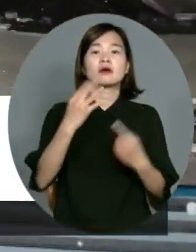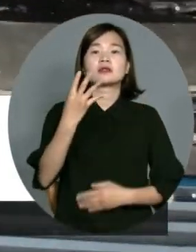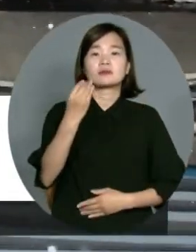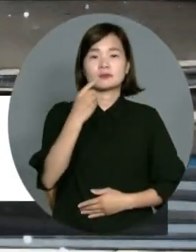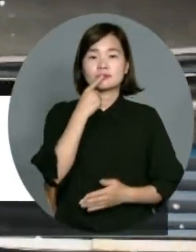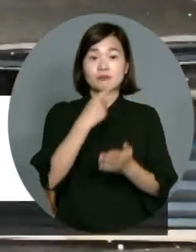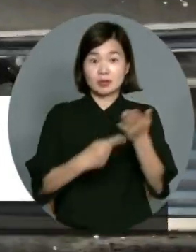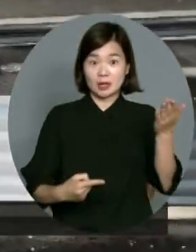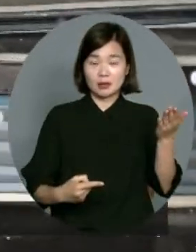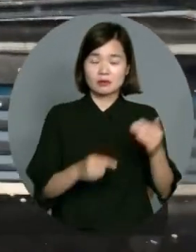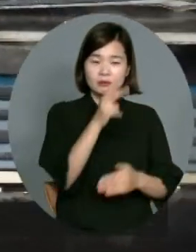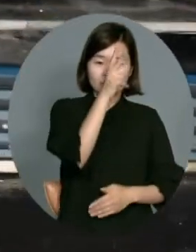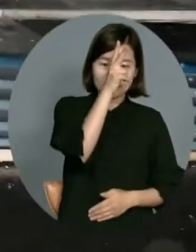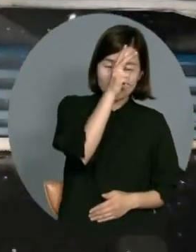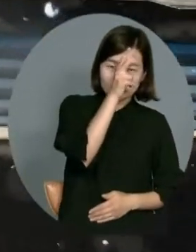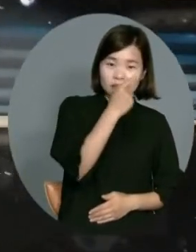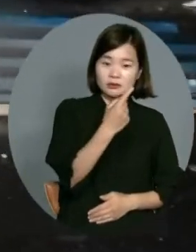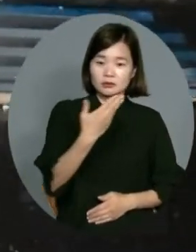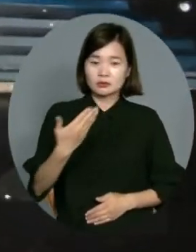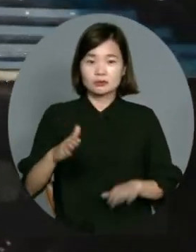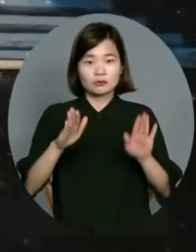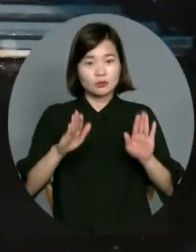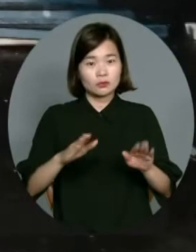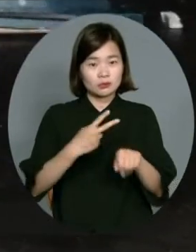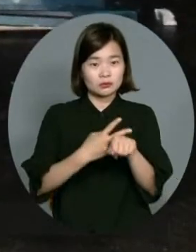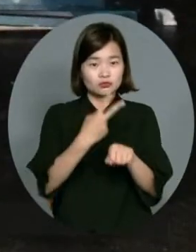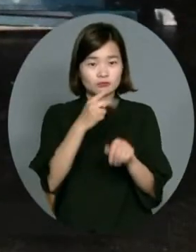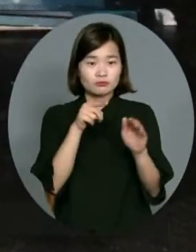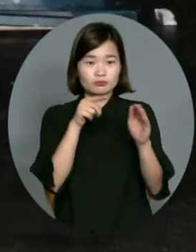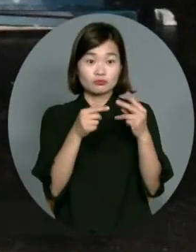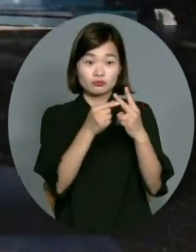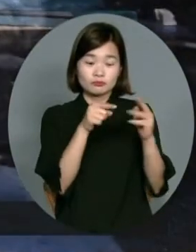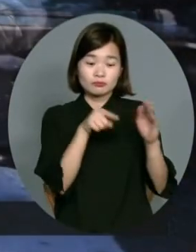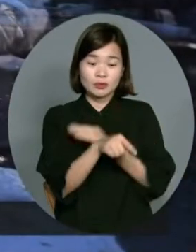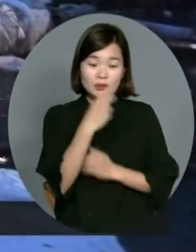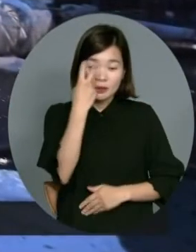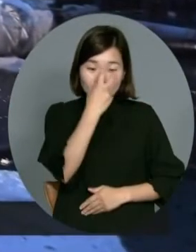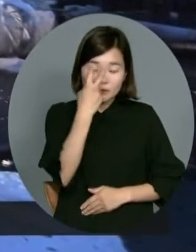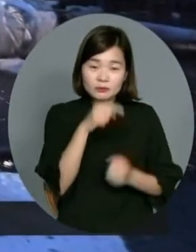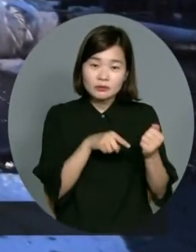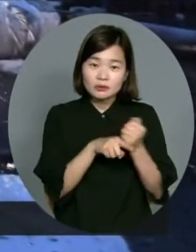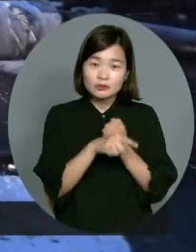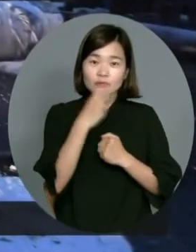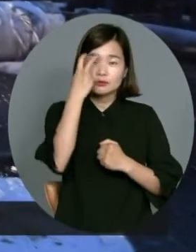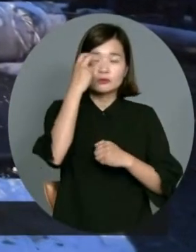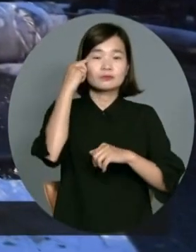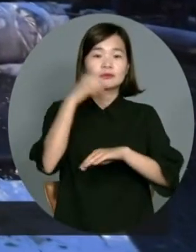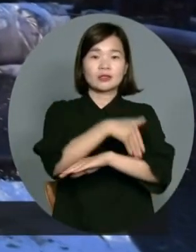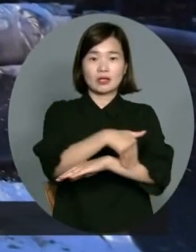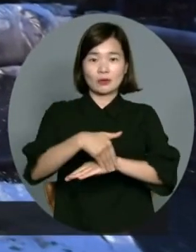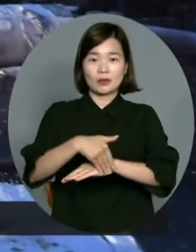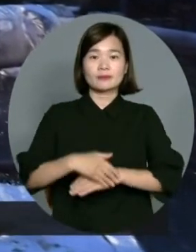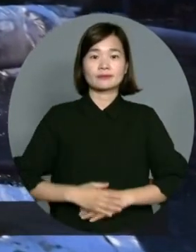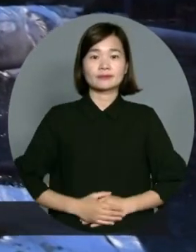경찰과 소방당국은 오늘 2차 현장 감식을 해서 사고원인을 조사할 계획입니다